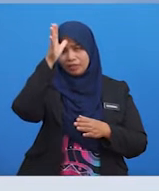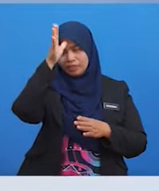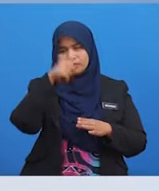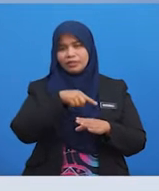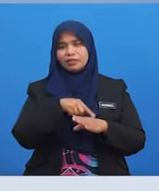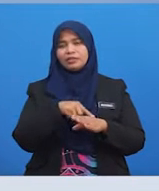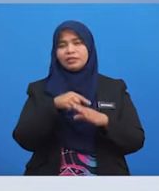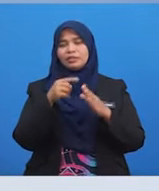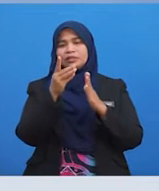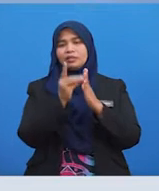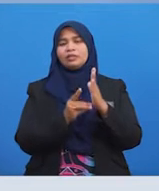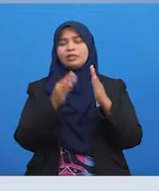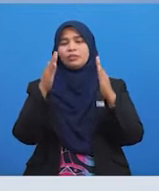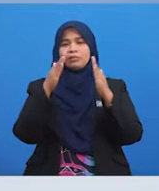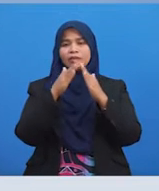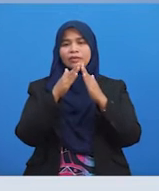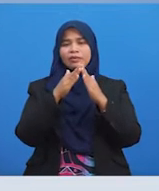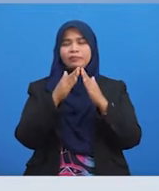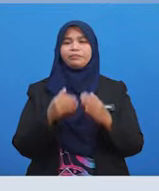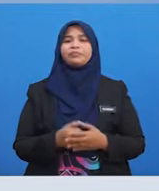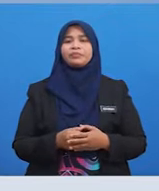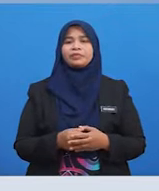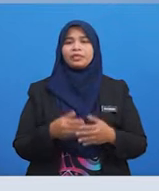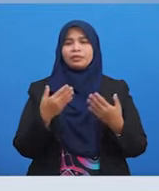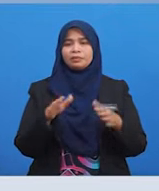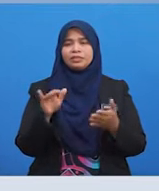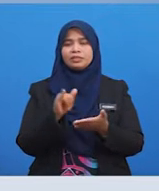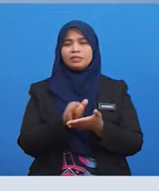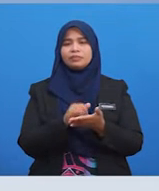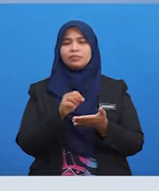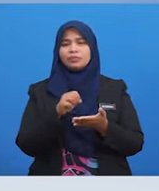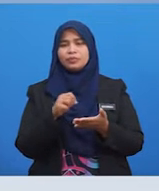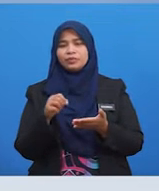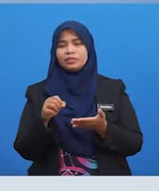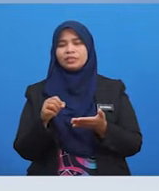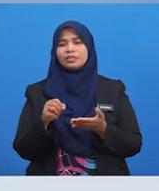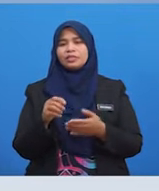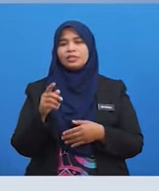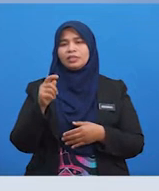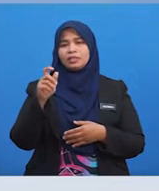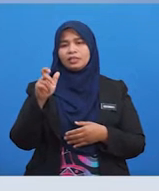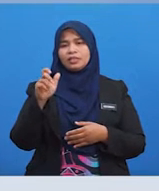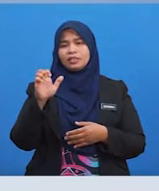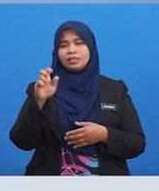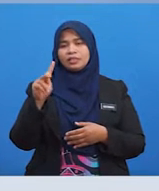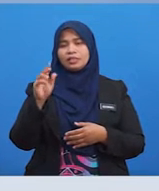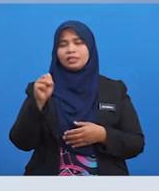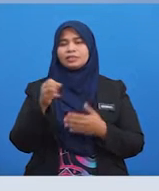di rumah, ya. Kemudian, bina dan tulis teks